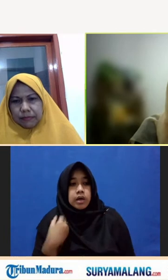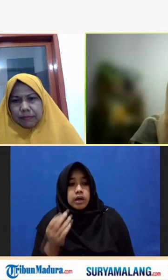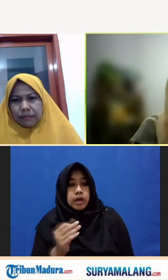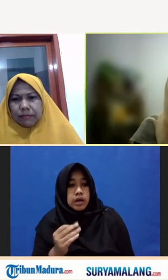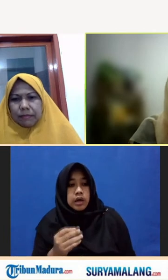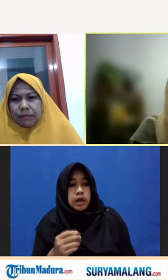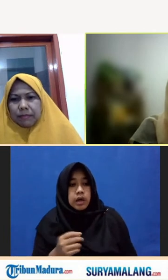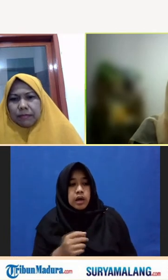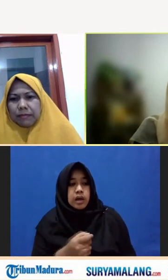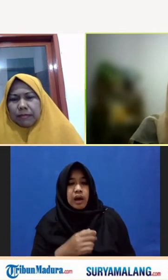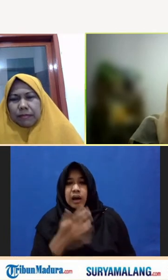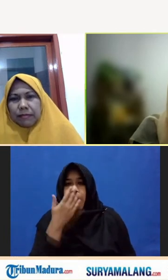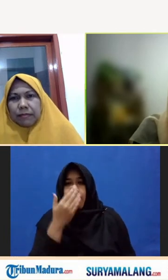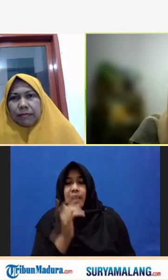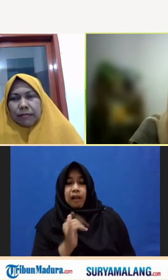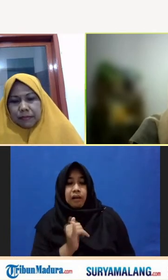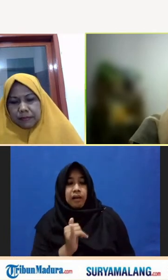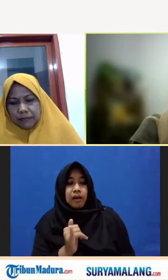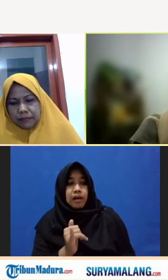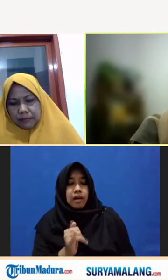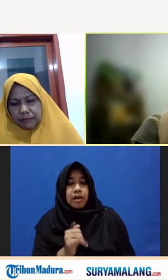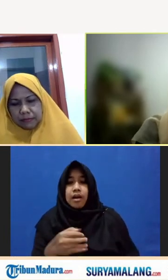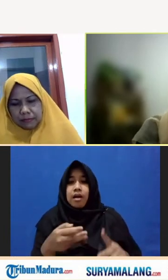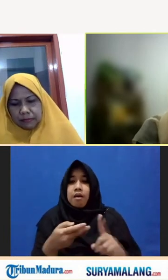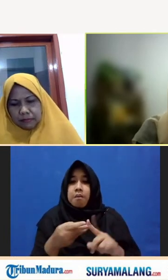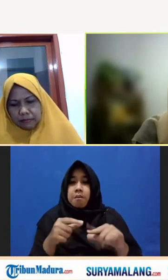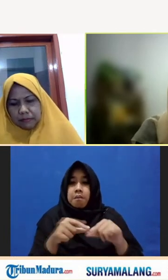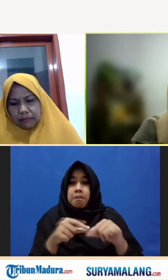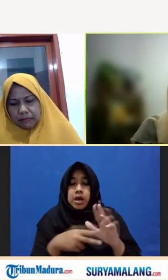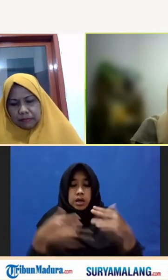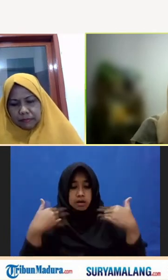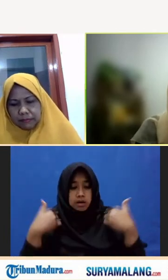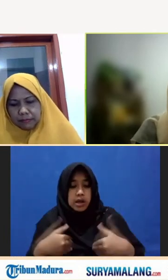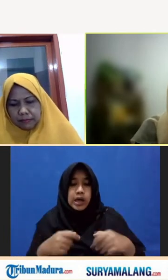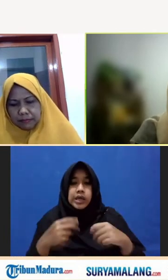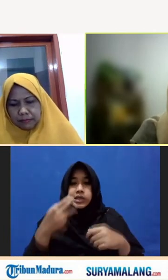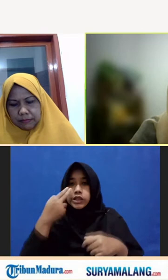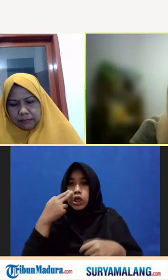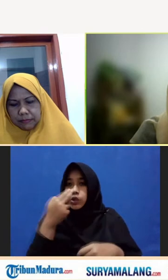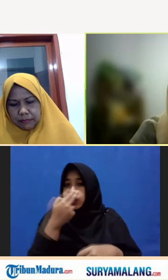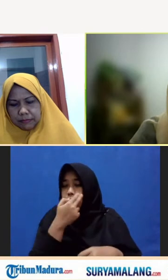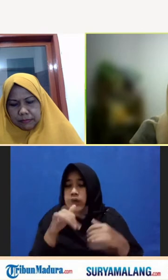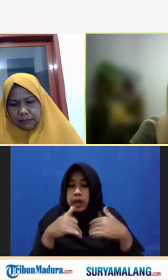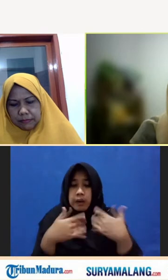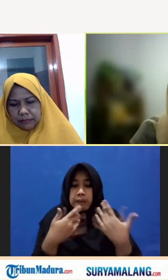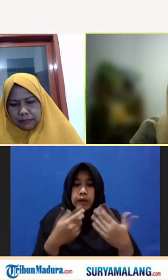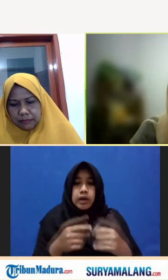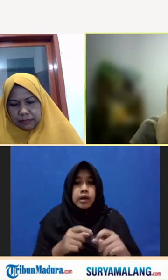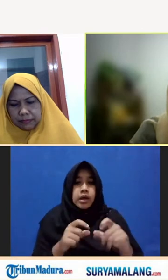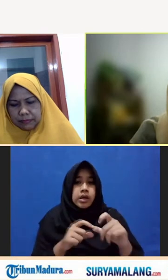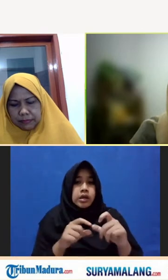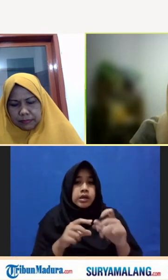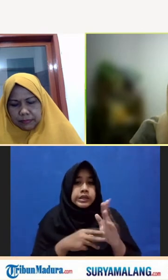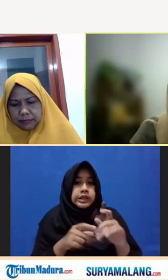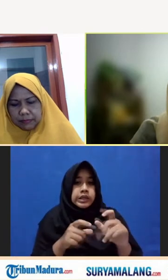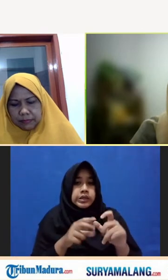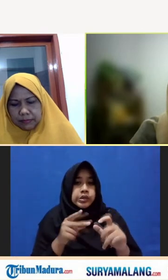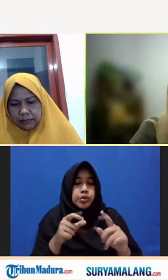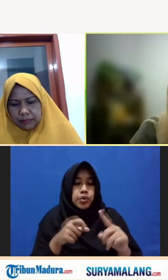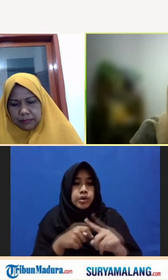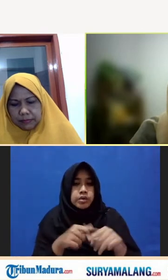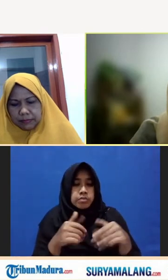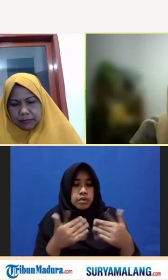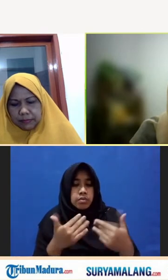aku? Sensorinya seperti apa? Ibu punya profil sensori anak ibu atau mungkin